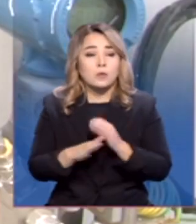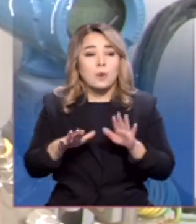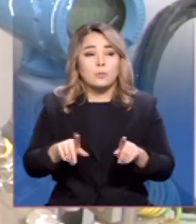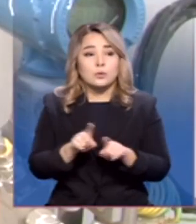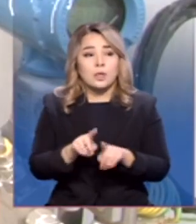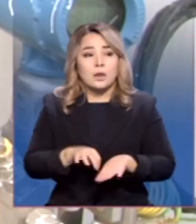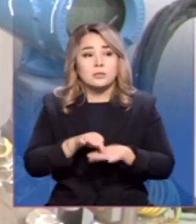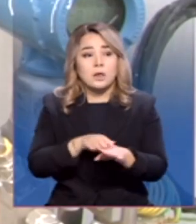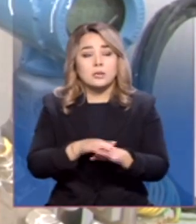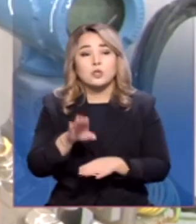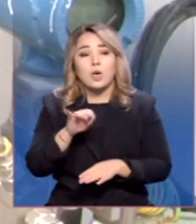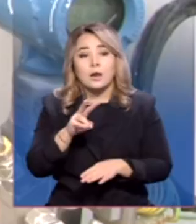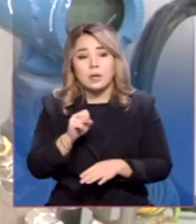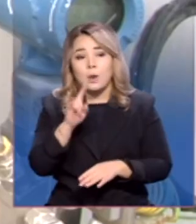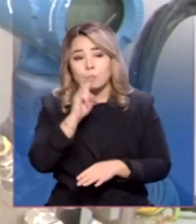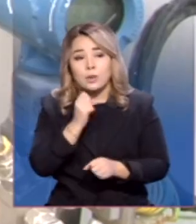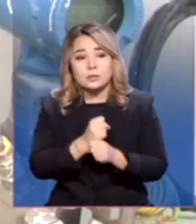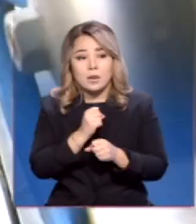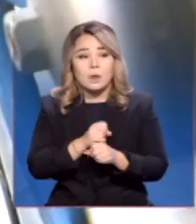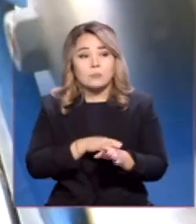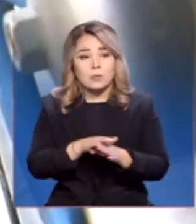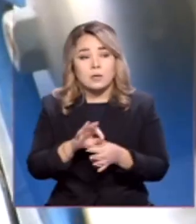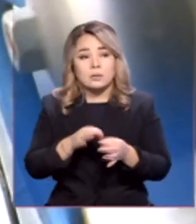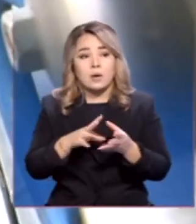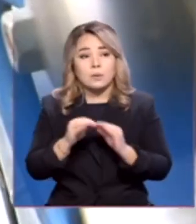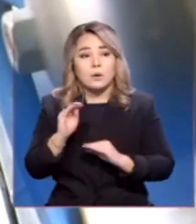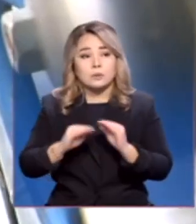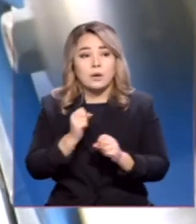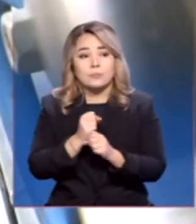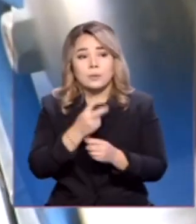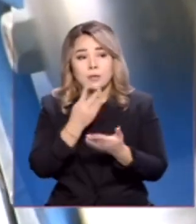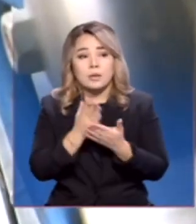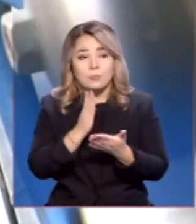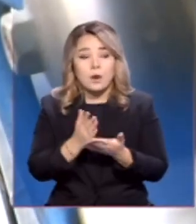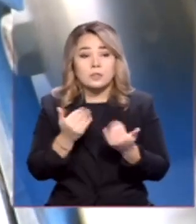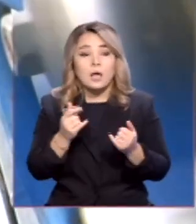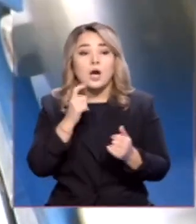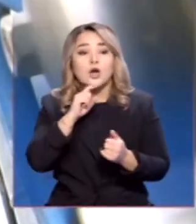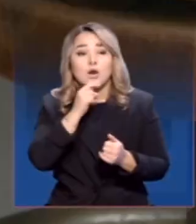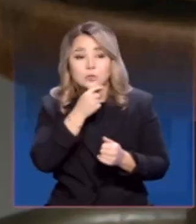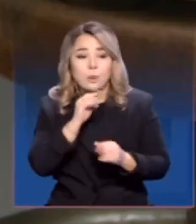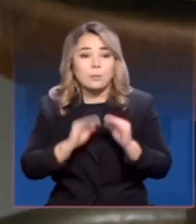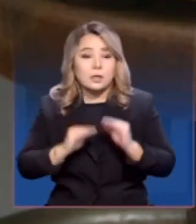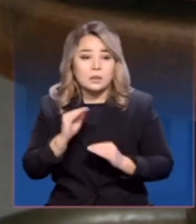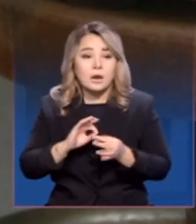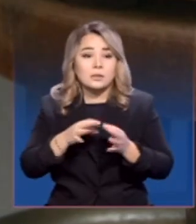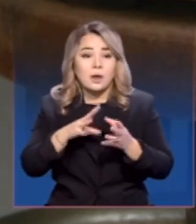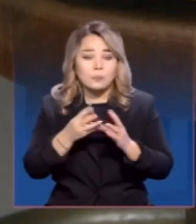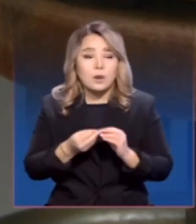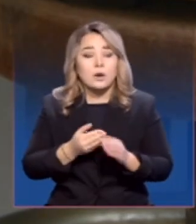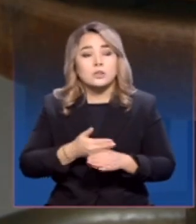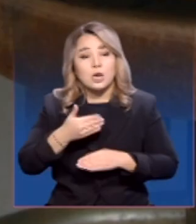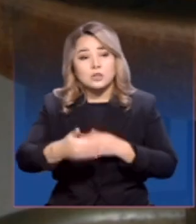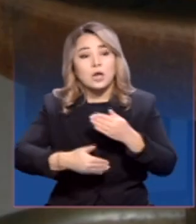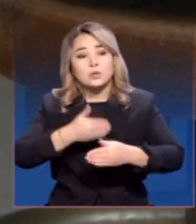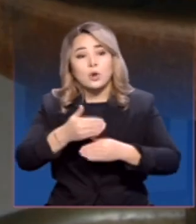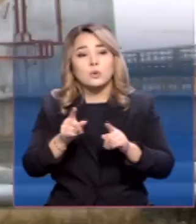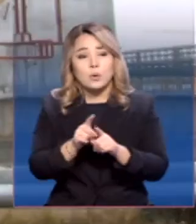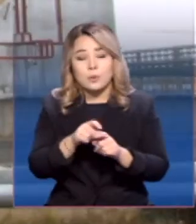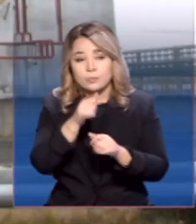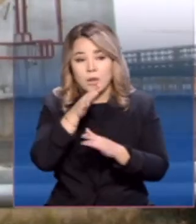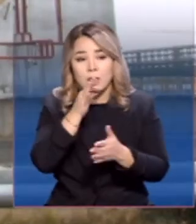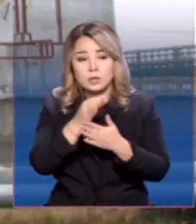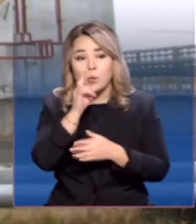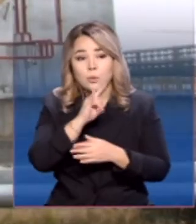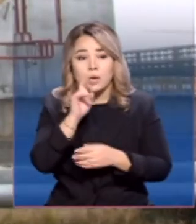өңдемейтін өңірет. Тонналаған мұнайды игергенмен тобықтай бұйым жасауға қауқарсыз болатын. Ал экономиканы әртараптандырмай алға жылжу мүмкін емес. Бүгінде